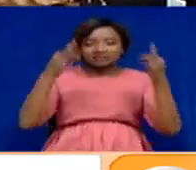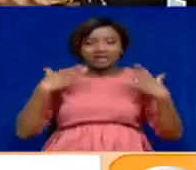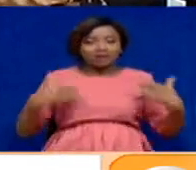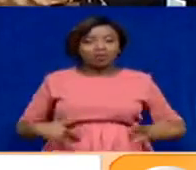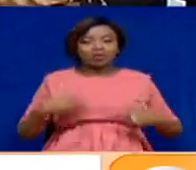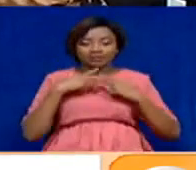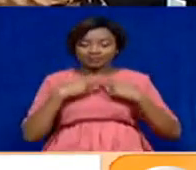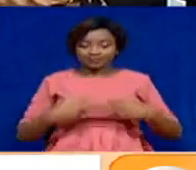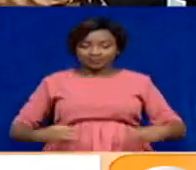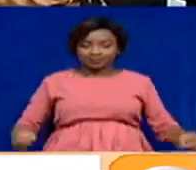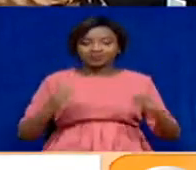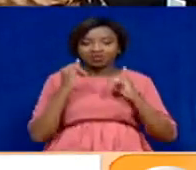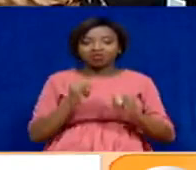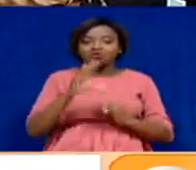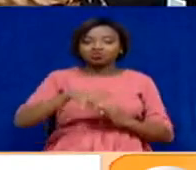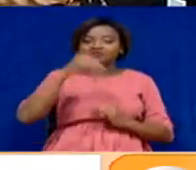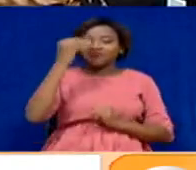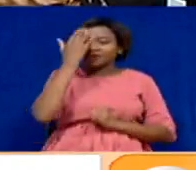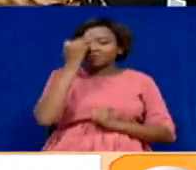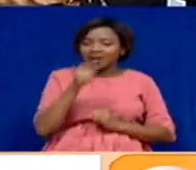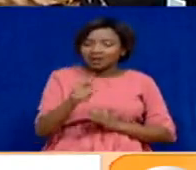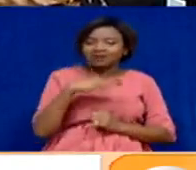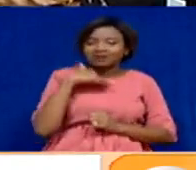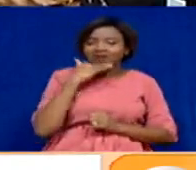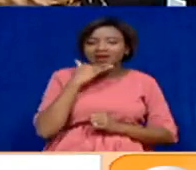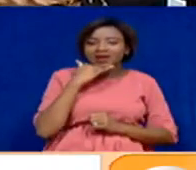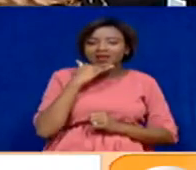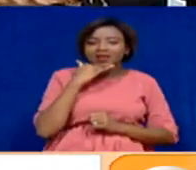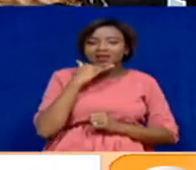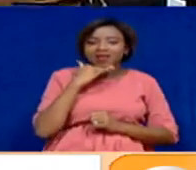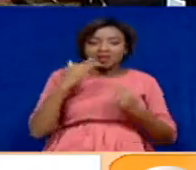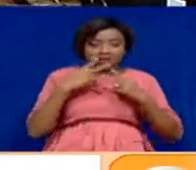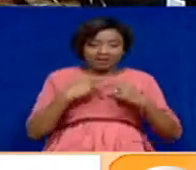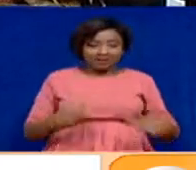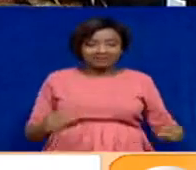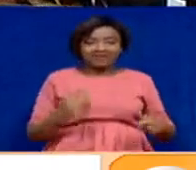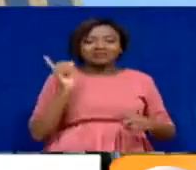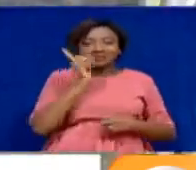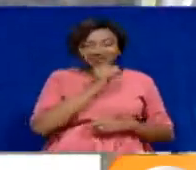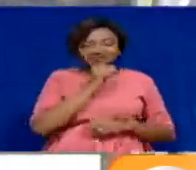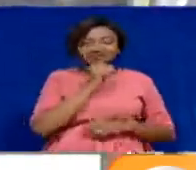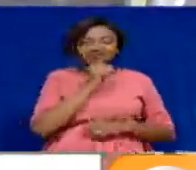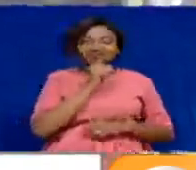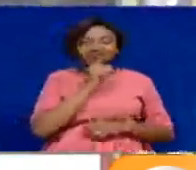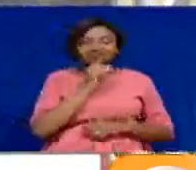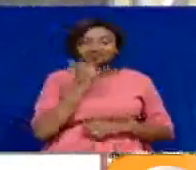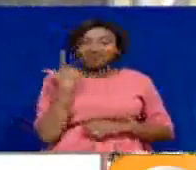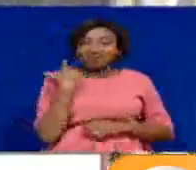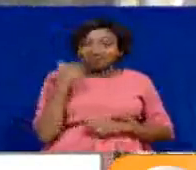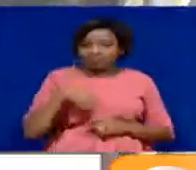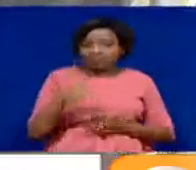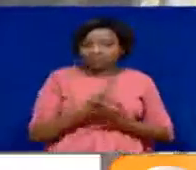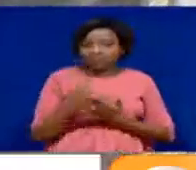maiti ufanyike upya ili kuthibitisha kilichosababisha kifo chake. Na matokeo ya upasuaji wa maiti uliofanyika siku ya Jumanne wiki